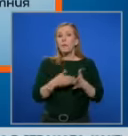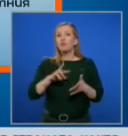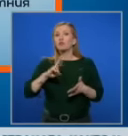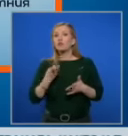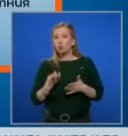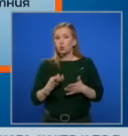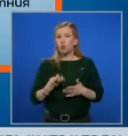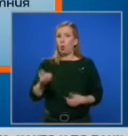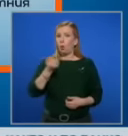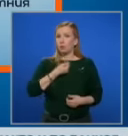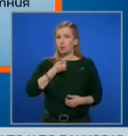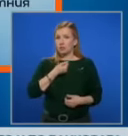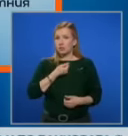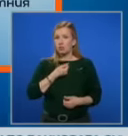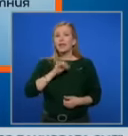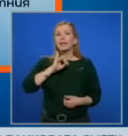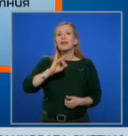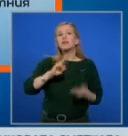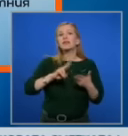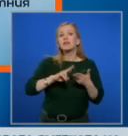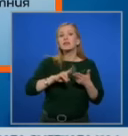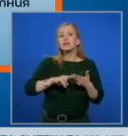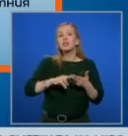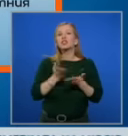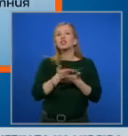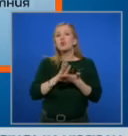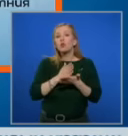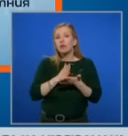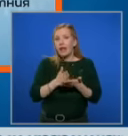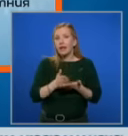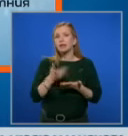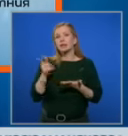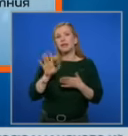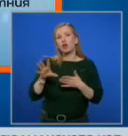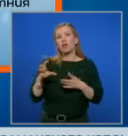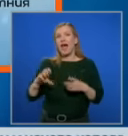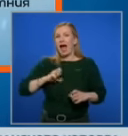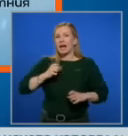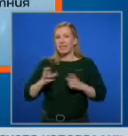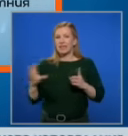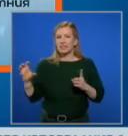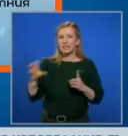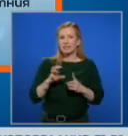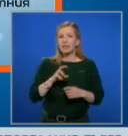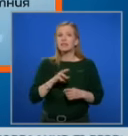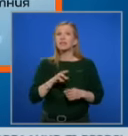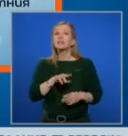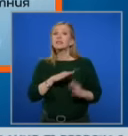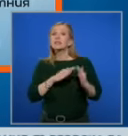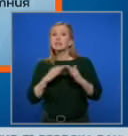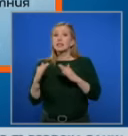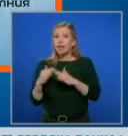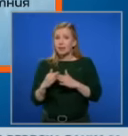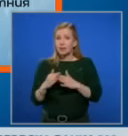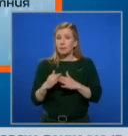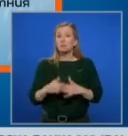след междусъседски конфликт, Иван Владимиров разказва пред BTV и за своя агресивен съсед, като описва как целият вход се страхува от Румен